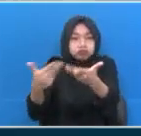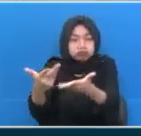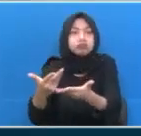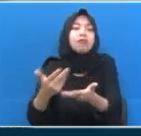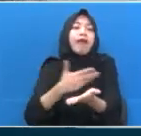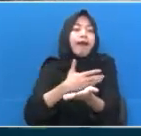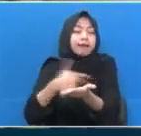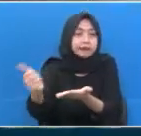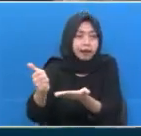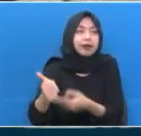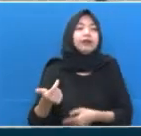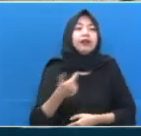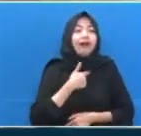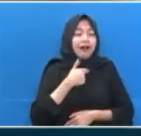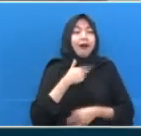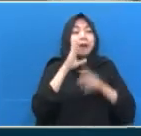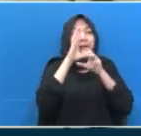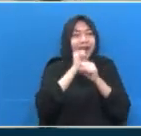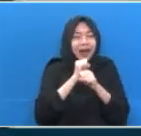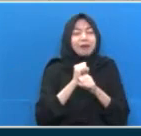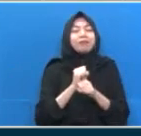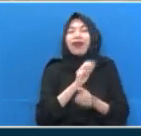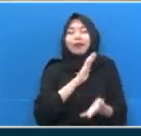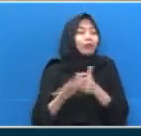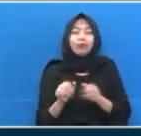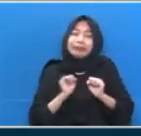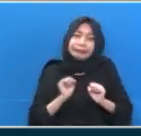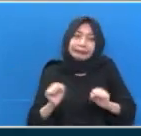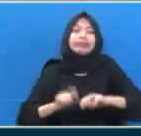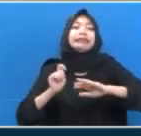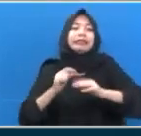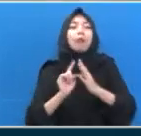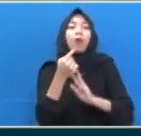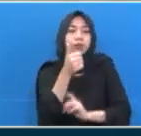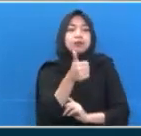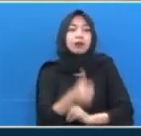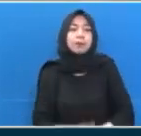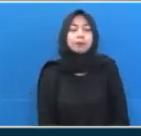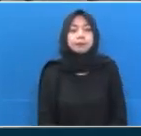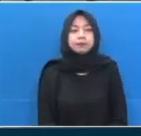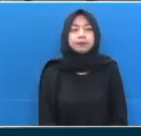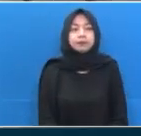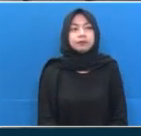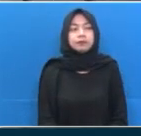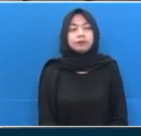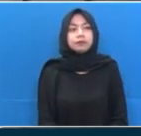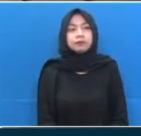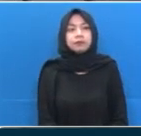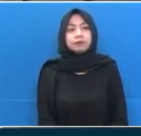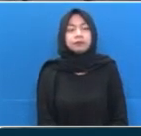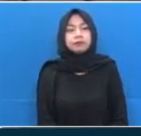Kita harapan kita adalah supaya sudah tidak lama lagi langsung masuk ke persidangan ya supaya nanti kita akan